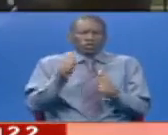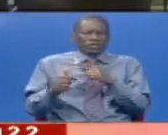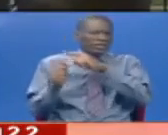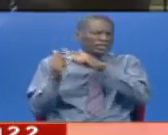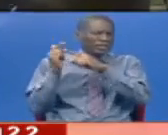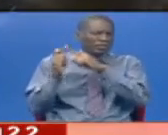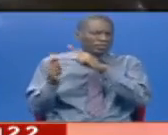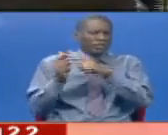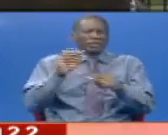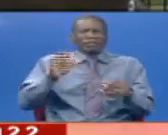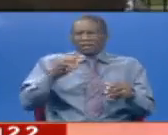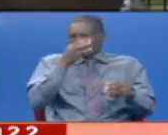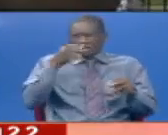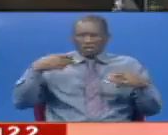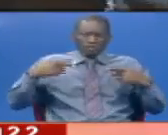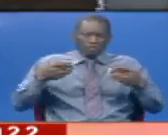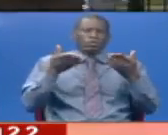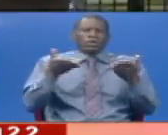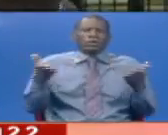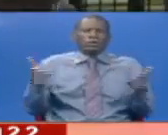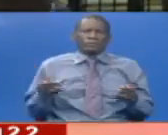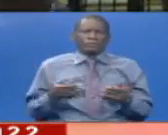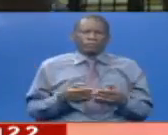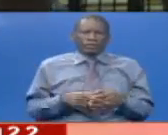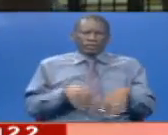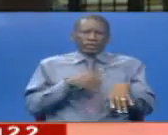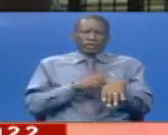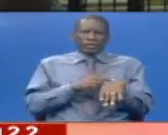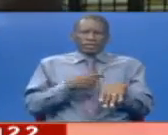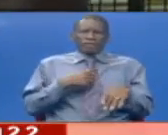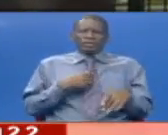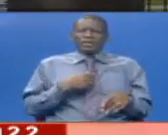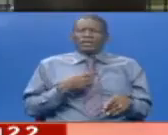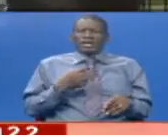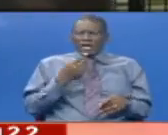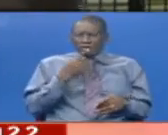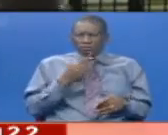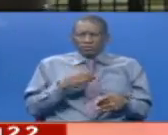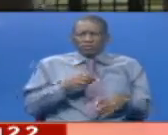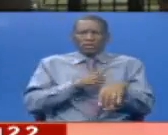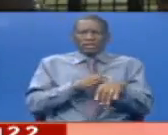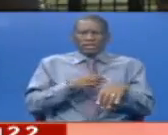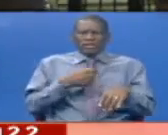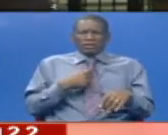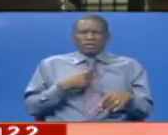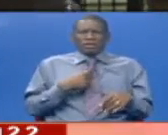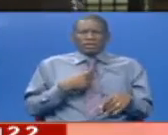kukabiliana na shida zinazotukabidhi mara tu nitakapochukua